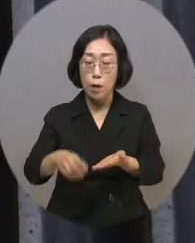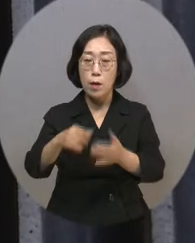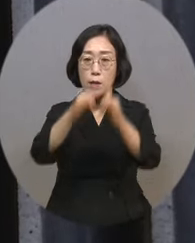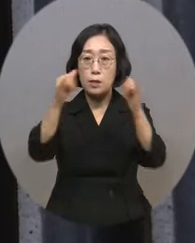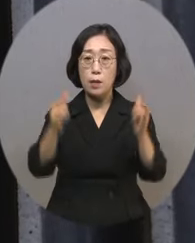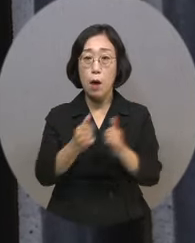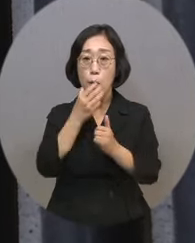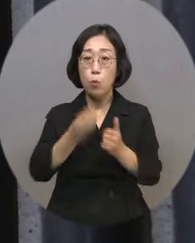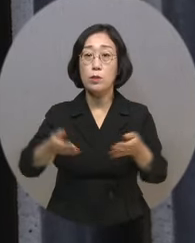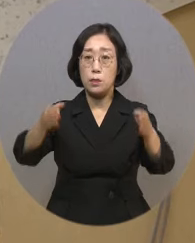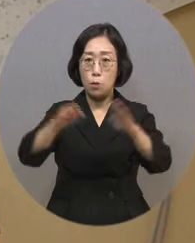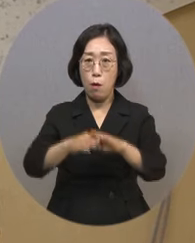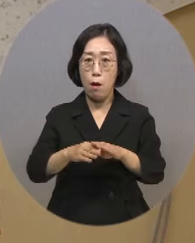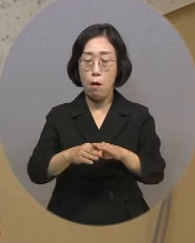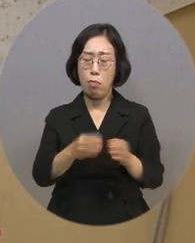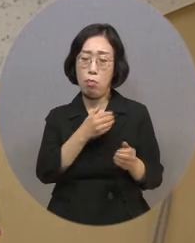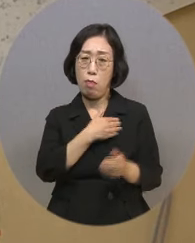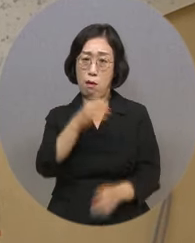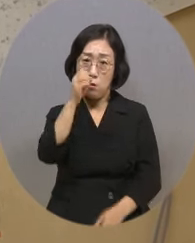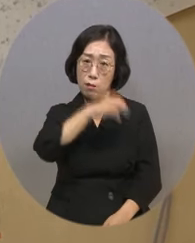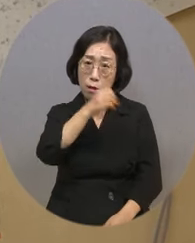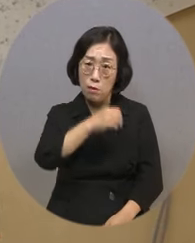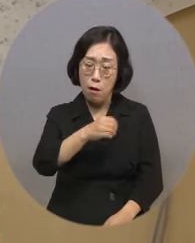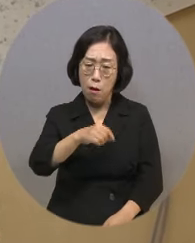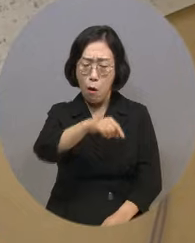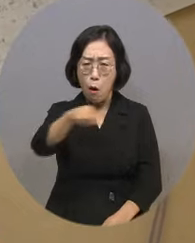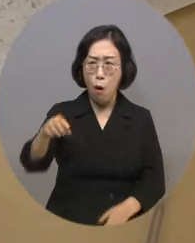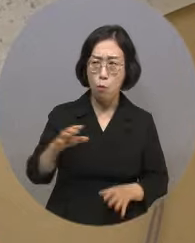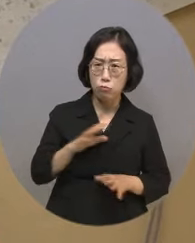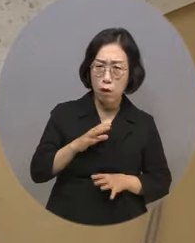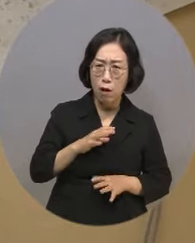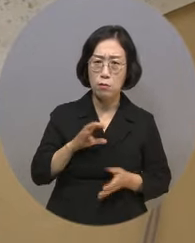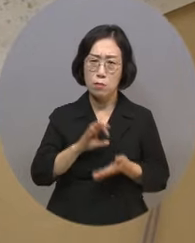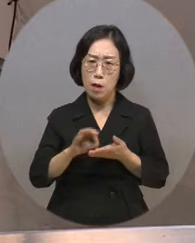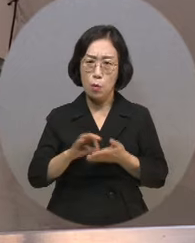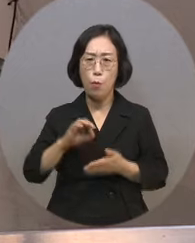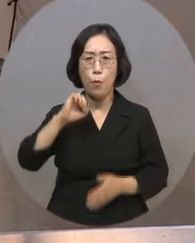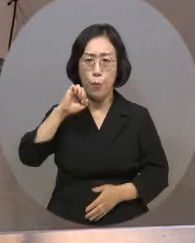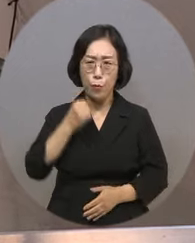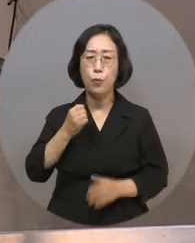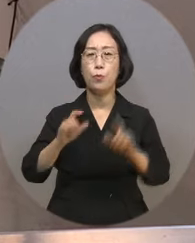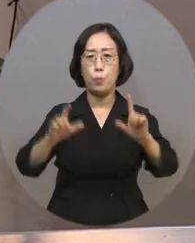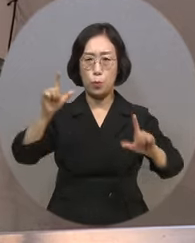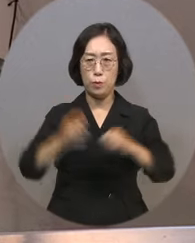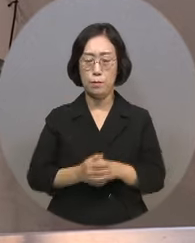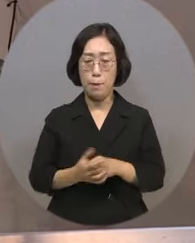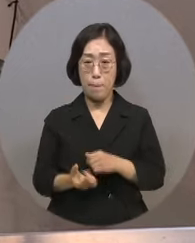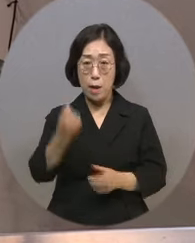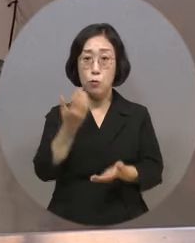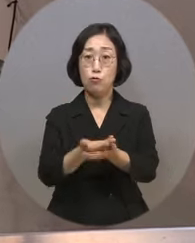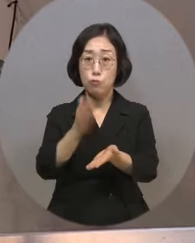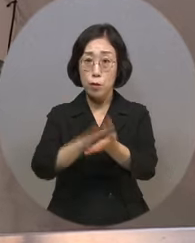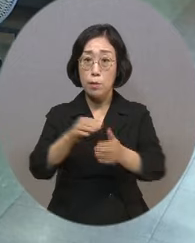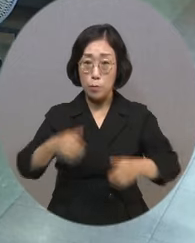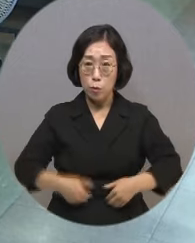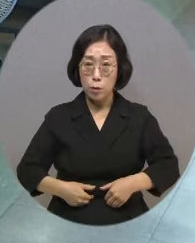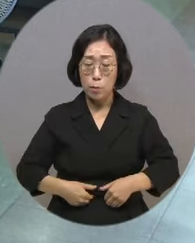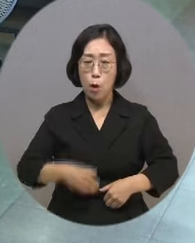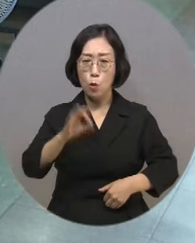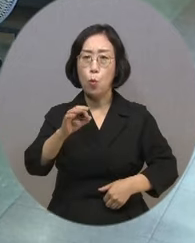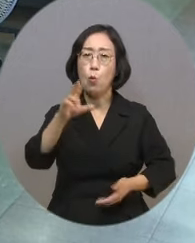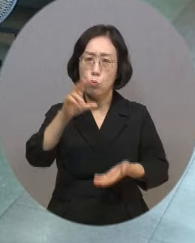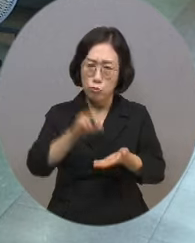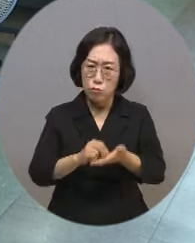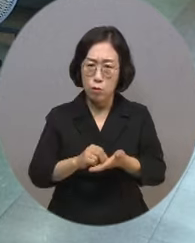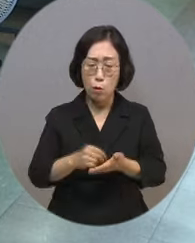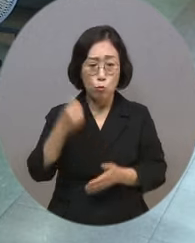사회복지관의 노후시설 방치로 이용자들의 불안감을 조성하고 있습니다. 시설 개선이 시급하지만 예산 부족과 모호한